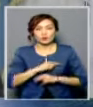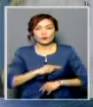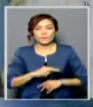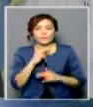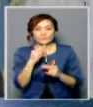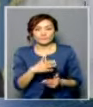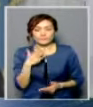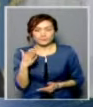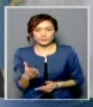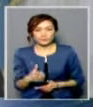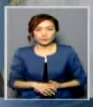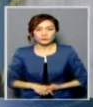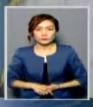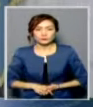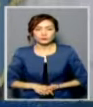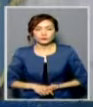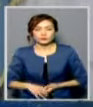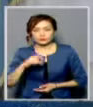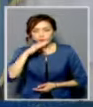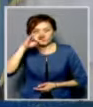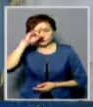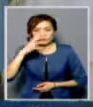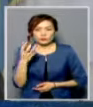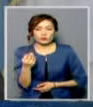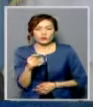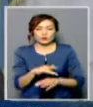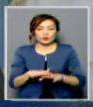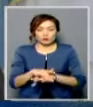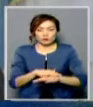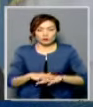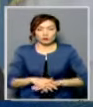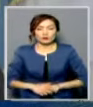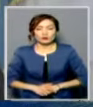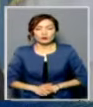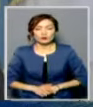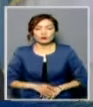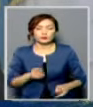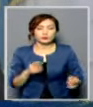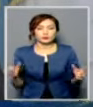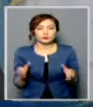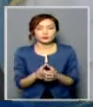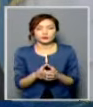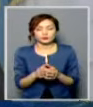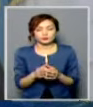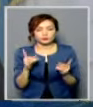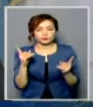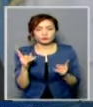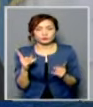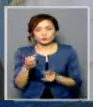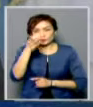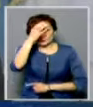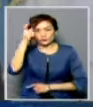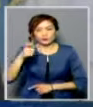сіңген, тек қана Қазақстанда емес, халықаралық қауымның ішінде де аты белгілі үлкен